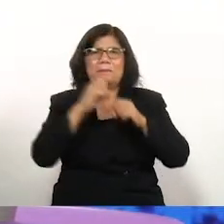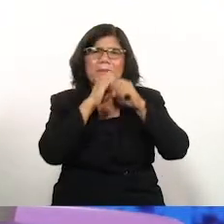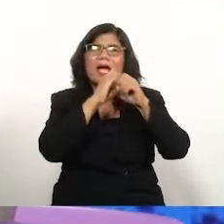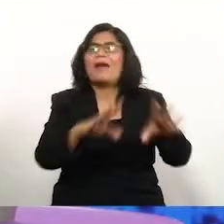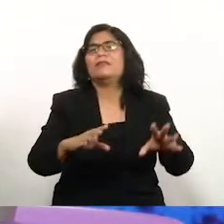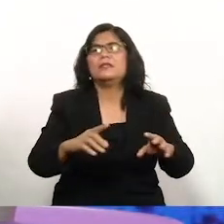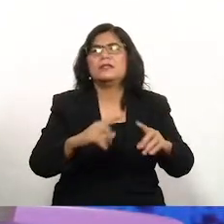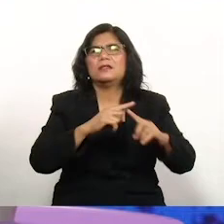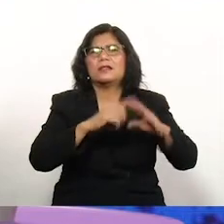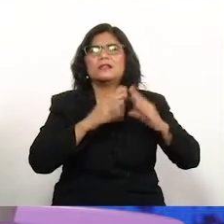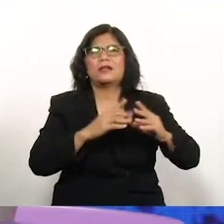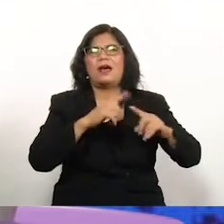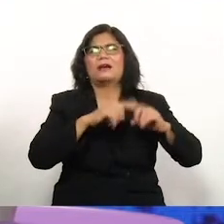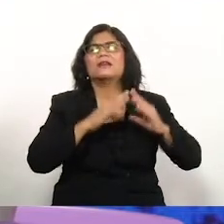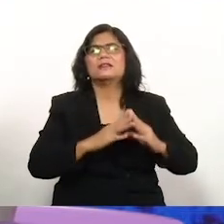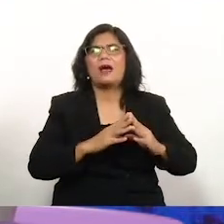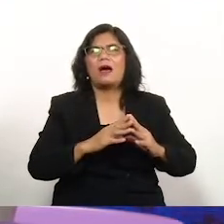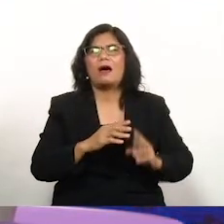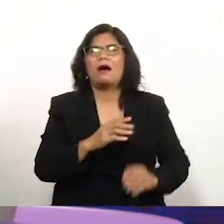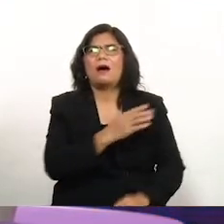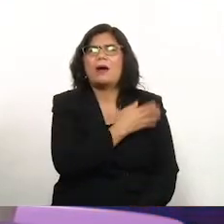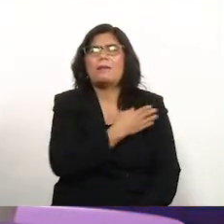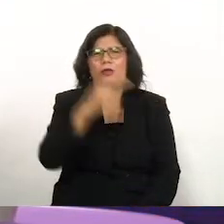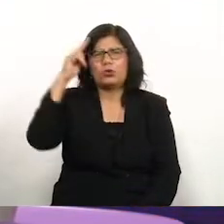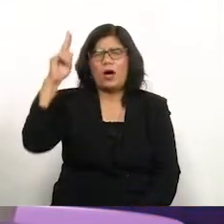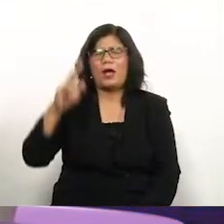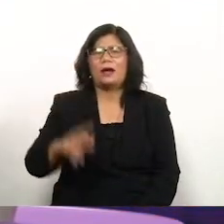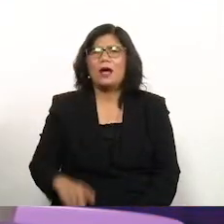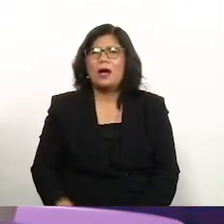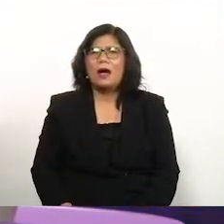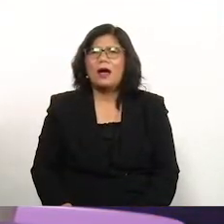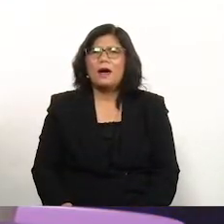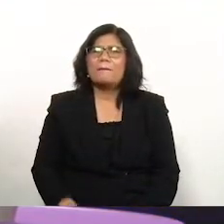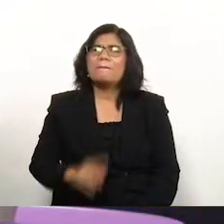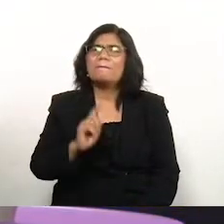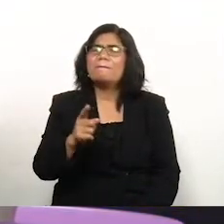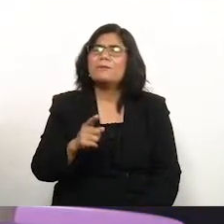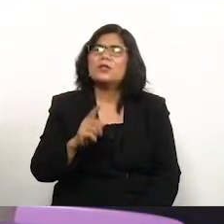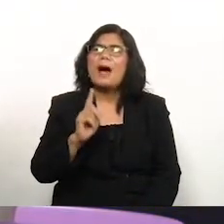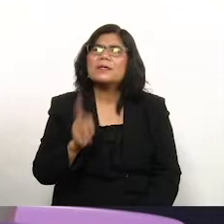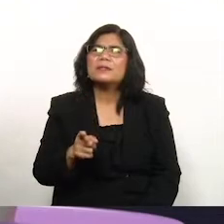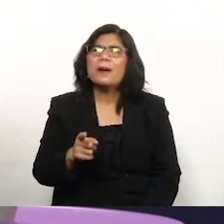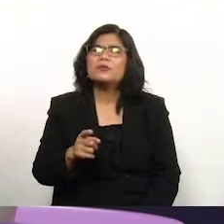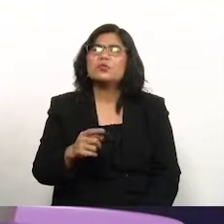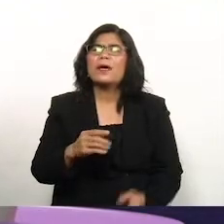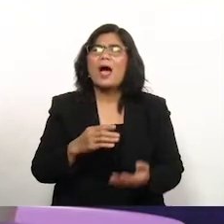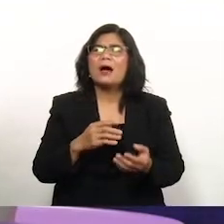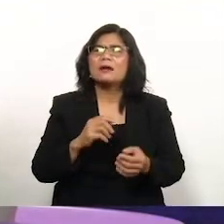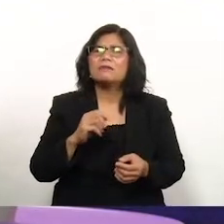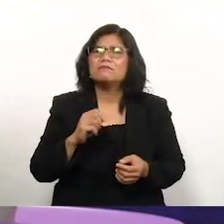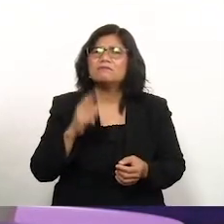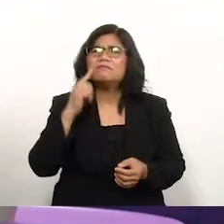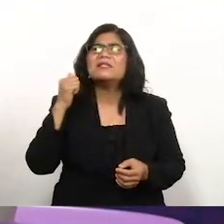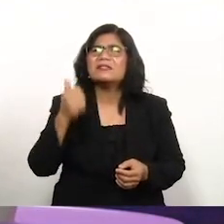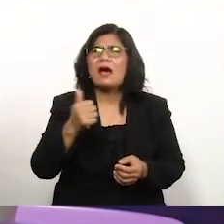ini harus saya Doakan saya mau doa semesternya diberkati sungai-sungai bukannya pergumulan hidup saudara tapi bisa memberkati orang lain